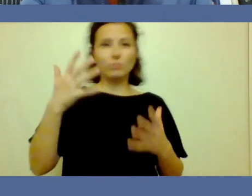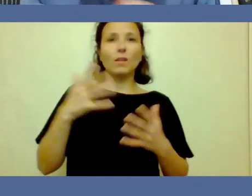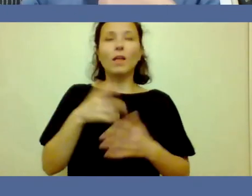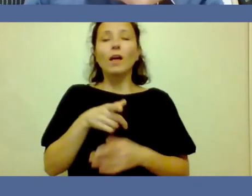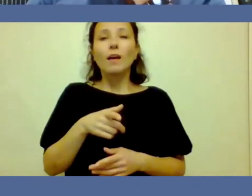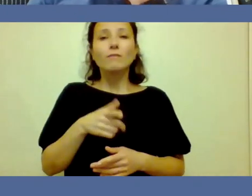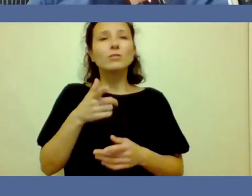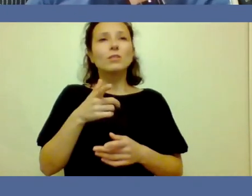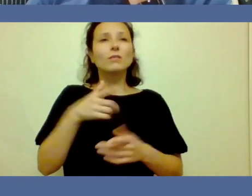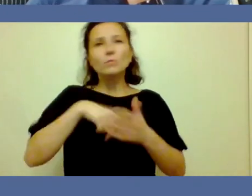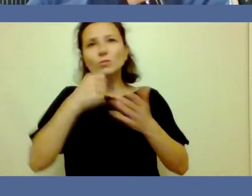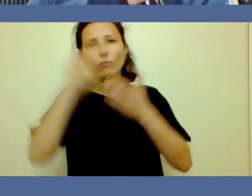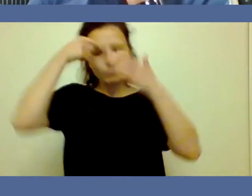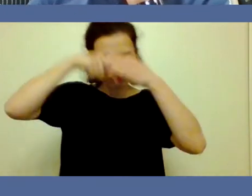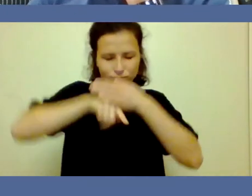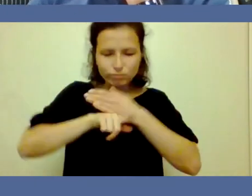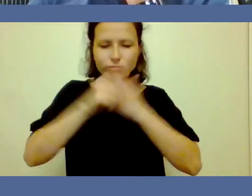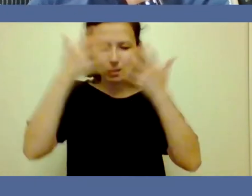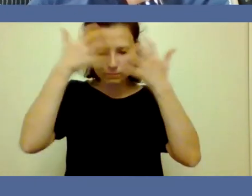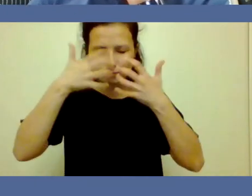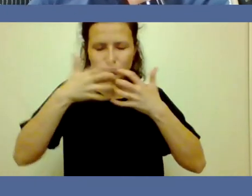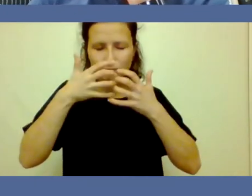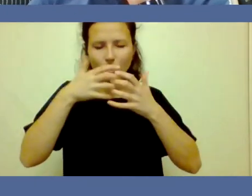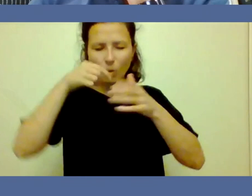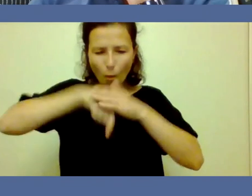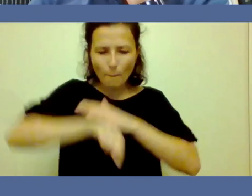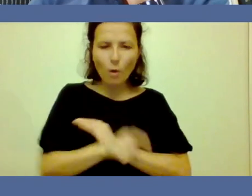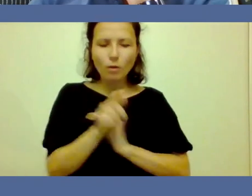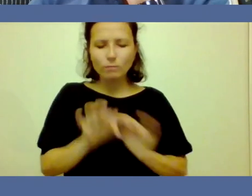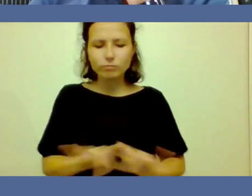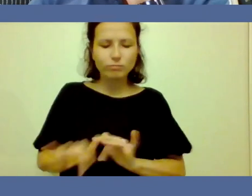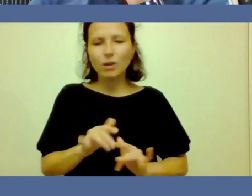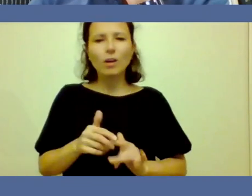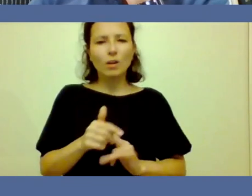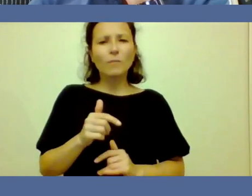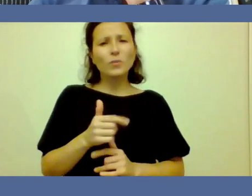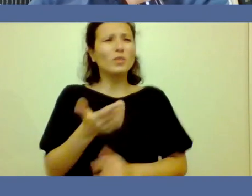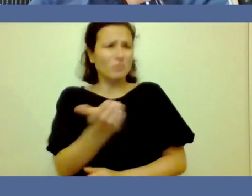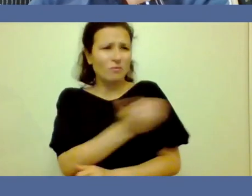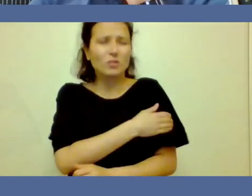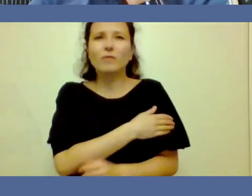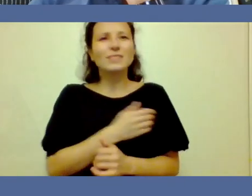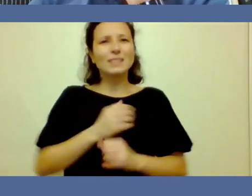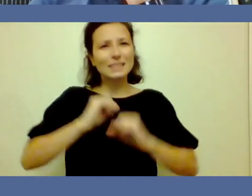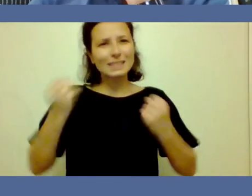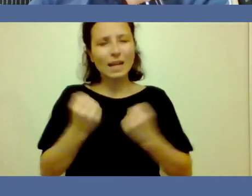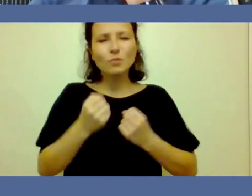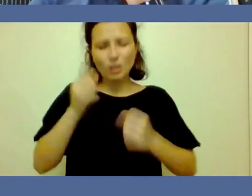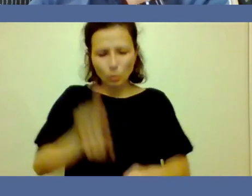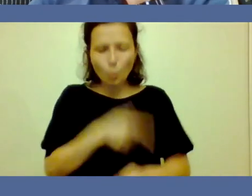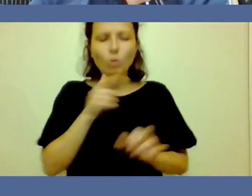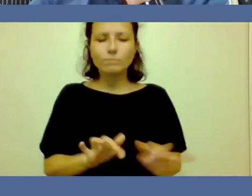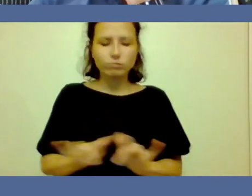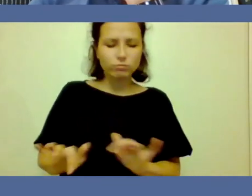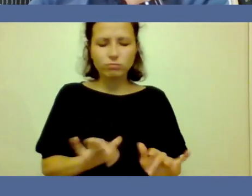tak głęboko tam, dokąd chcę iść, no to mnie kosztuje. W związku z tym staram się nie wychodzić, tak? Jak najdłużej przebywać i